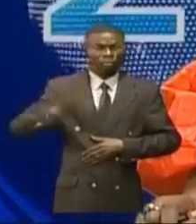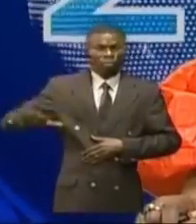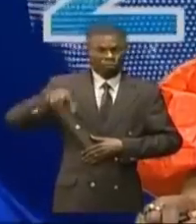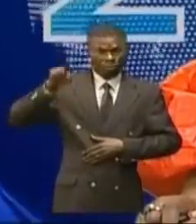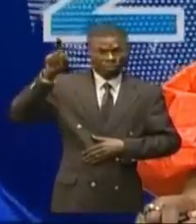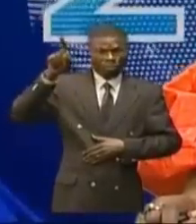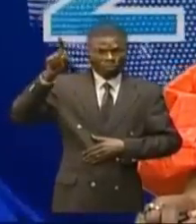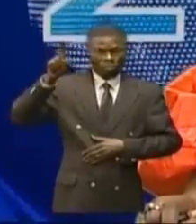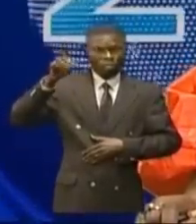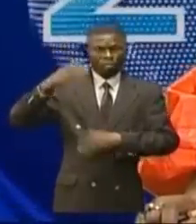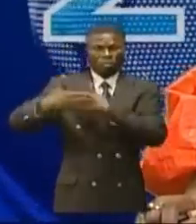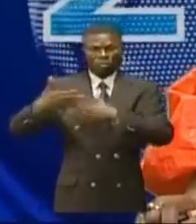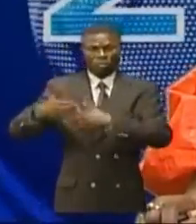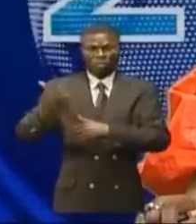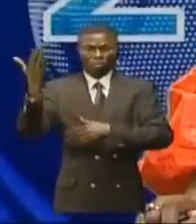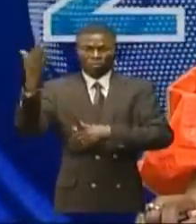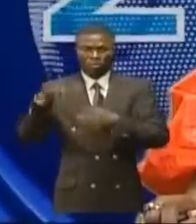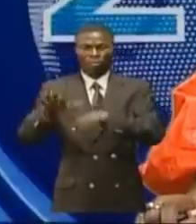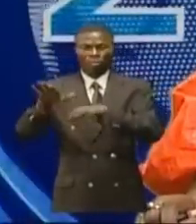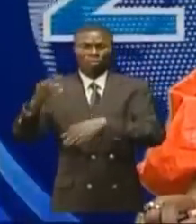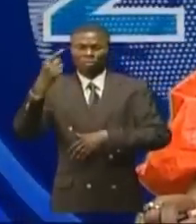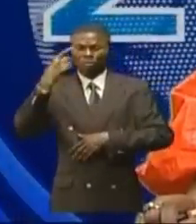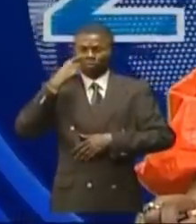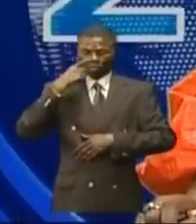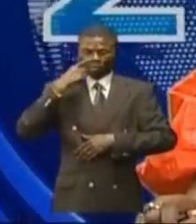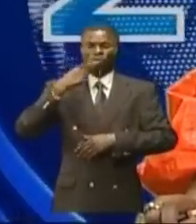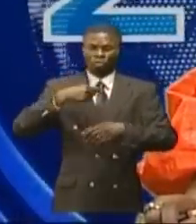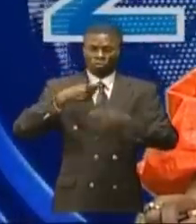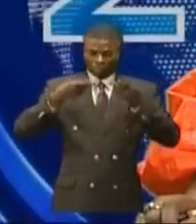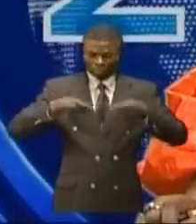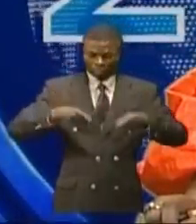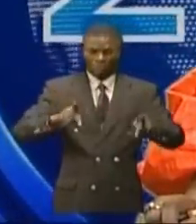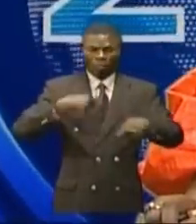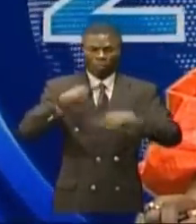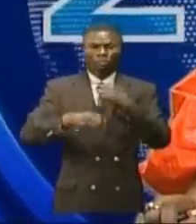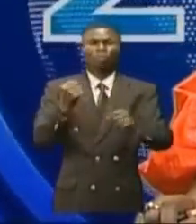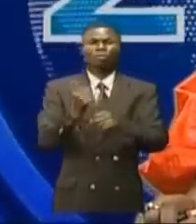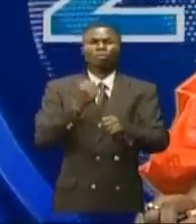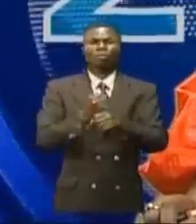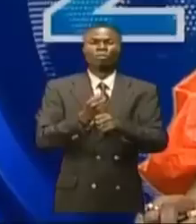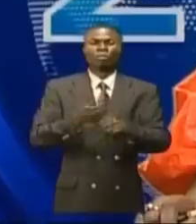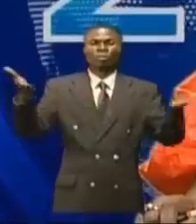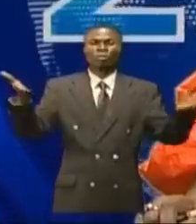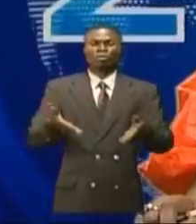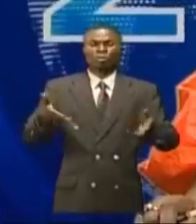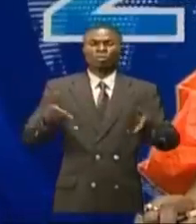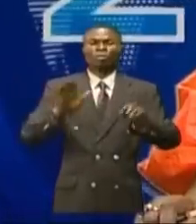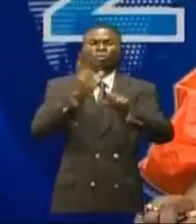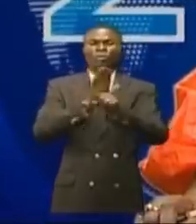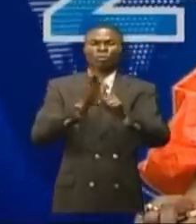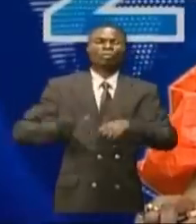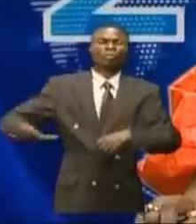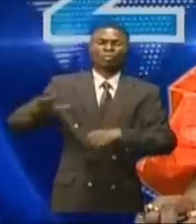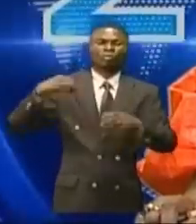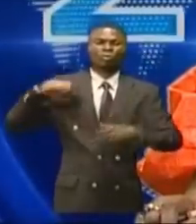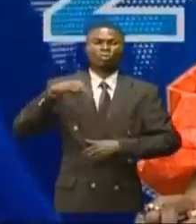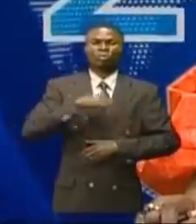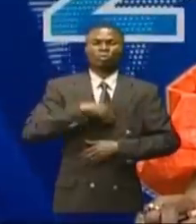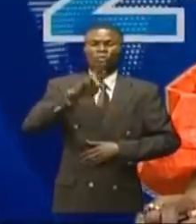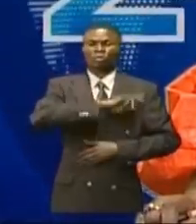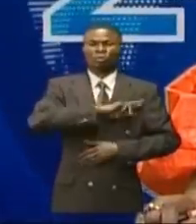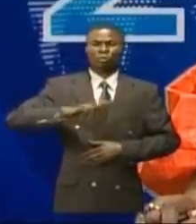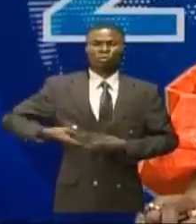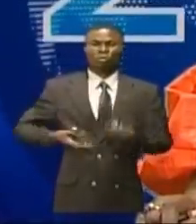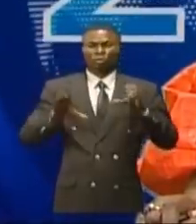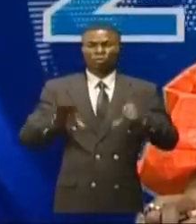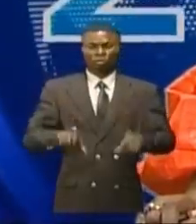situé en bordure de la mer Noire qui a donné le coup d'envoi des travaux en présence de la délégation de plusieurs pays membres dont la République